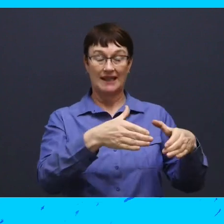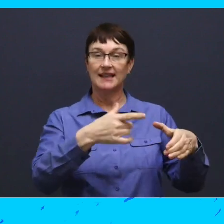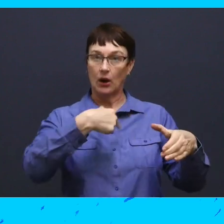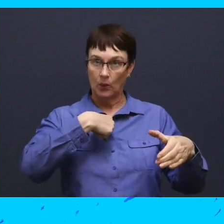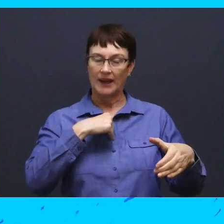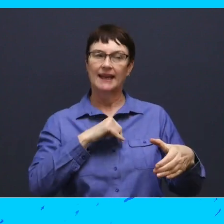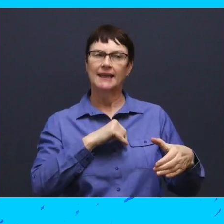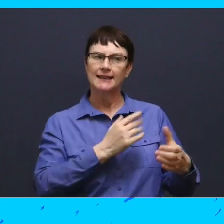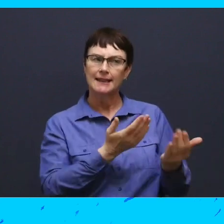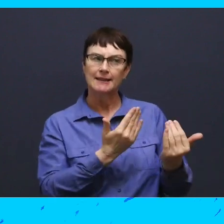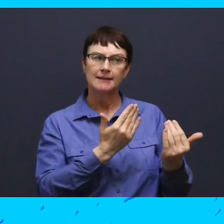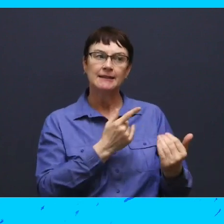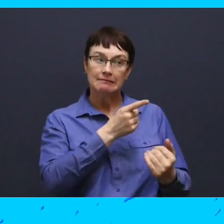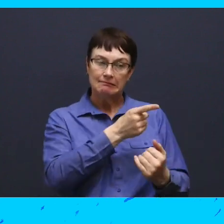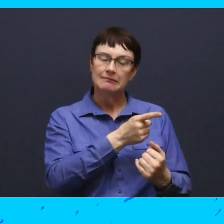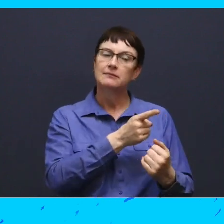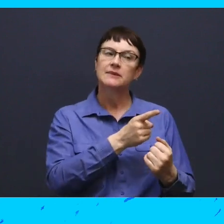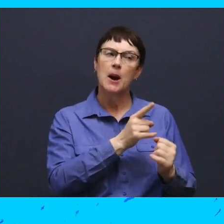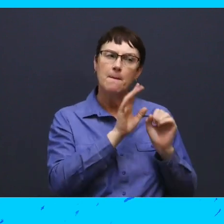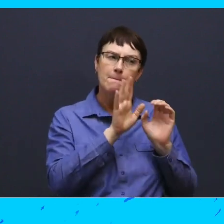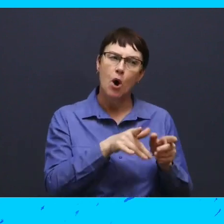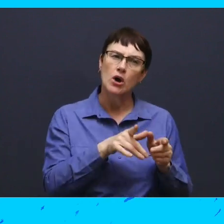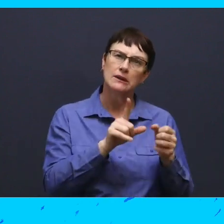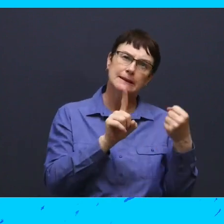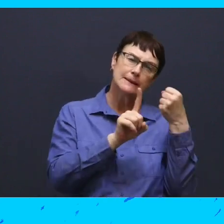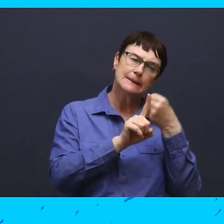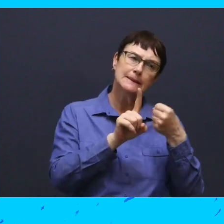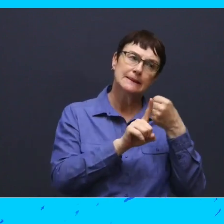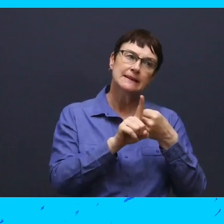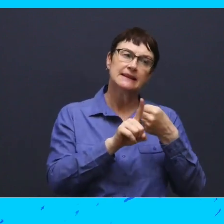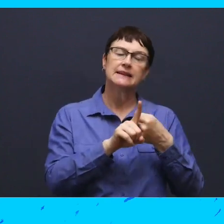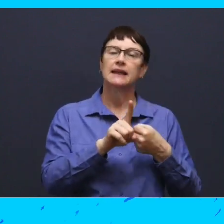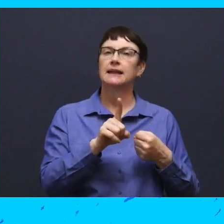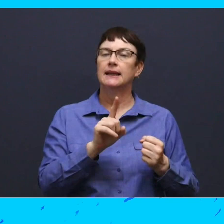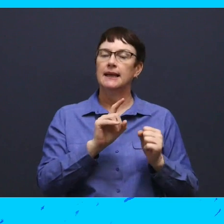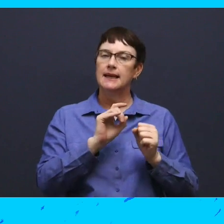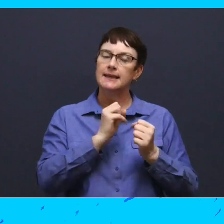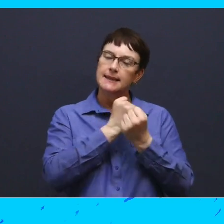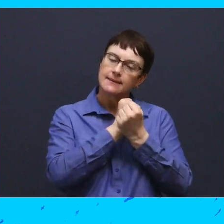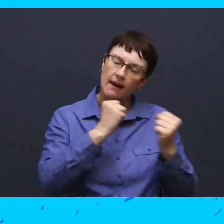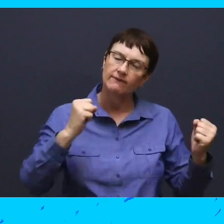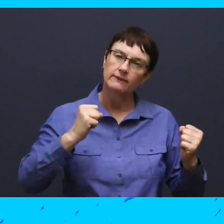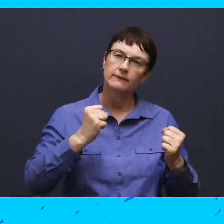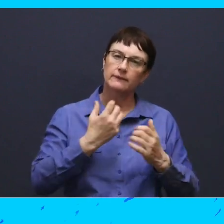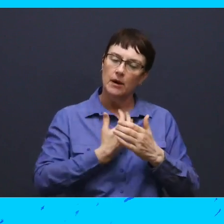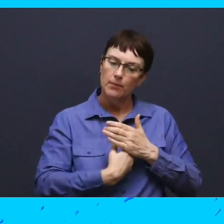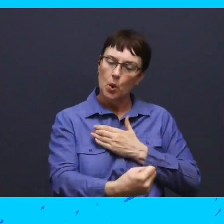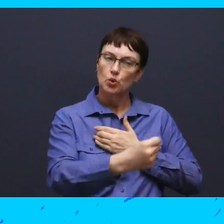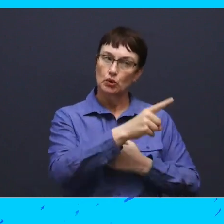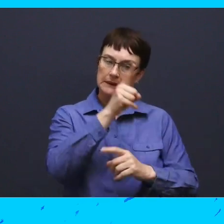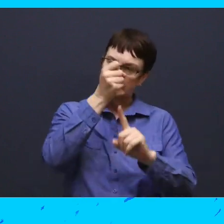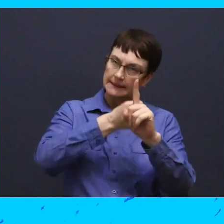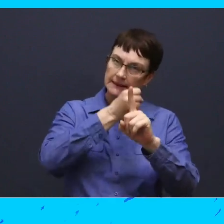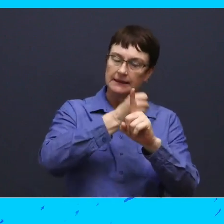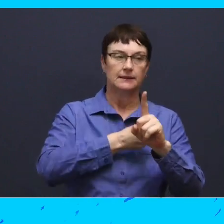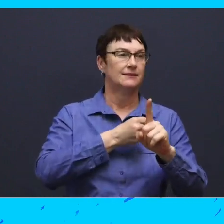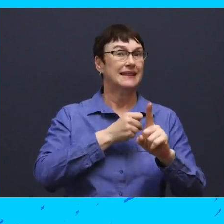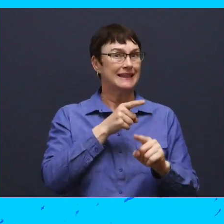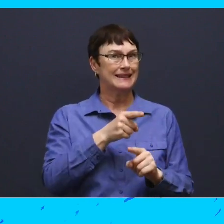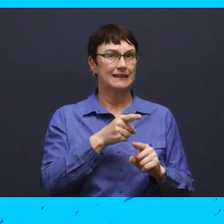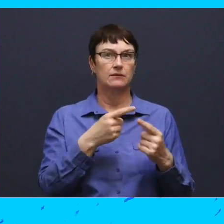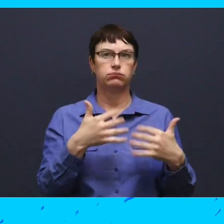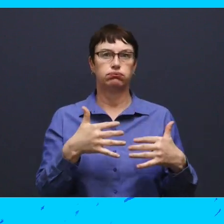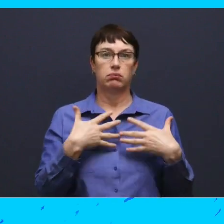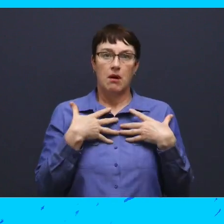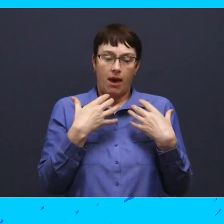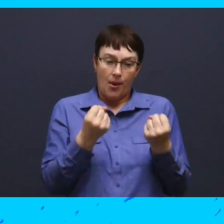ce que nous voulons, c'est créer un mouvement entre les jeunes pour construire des relations